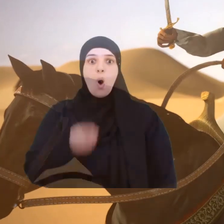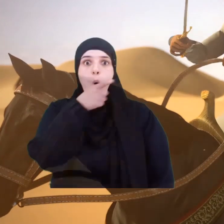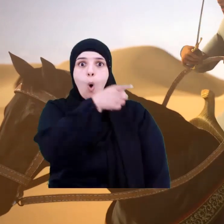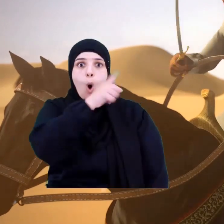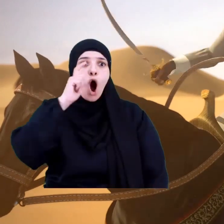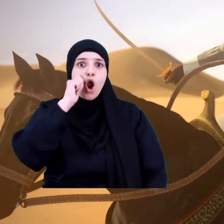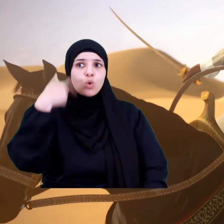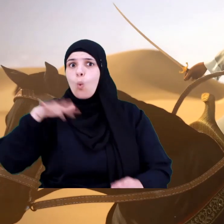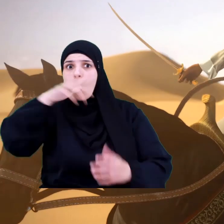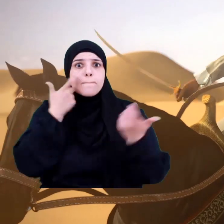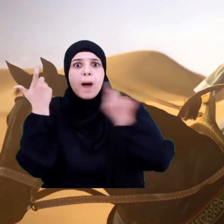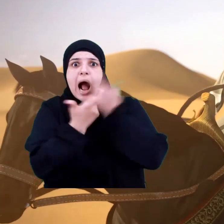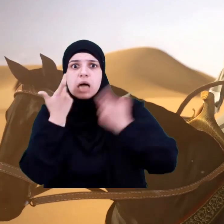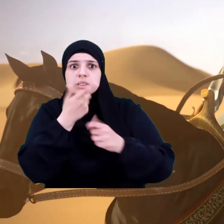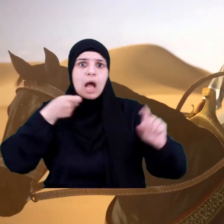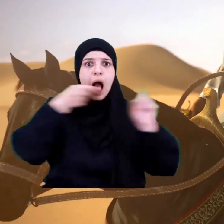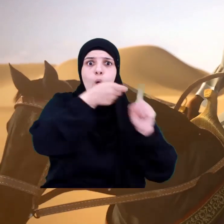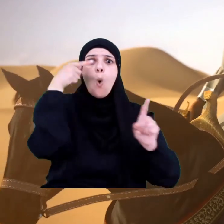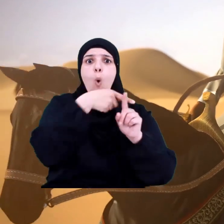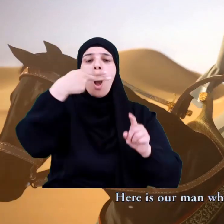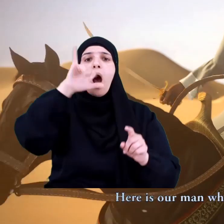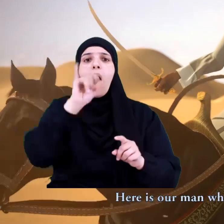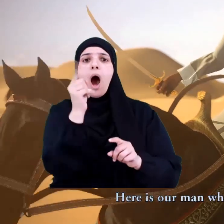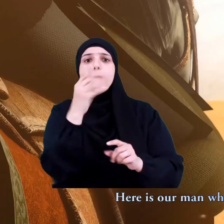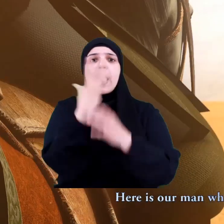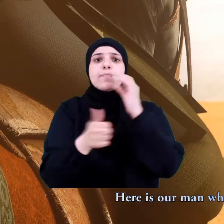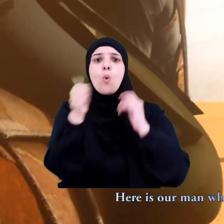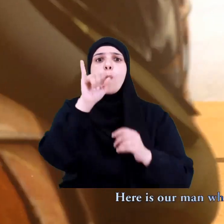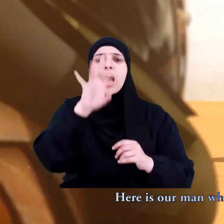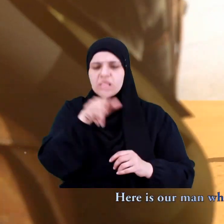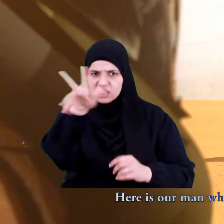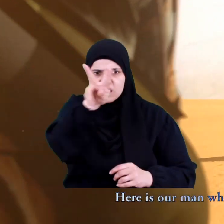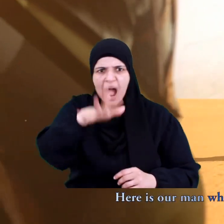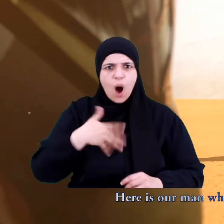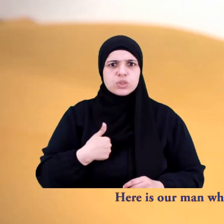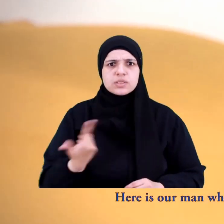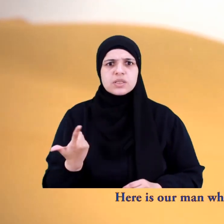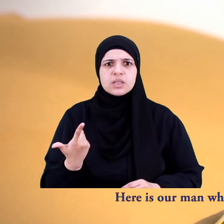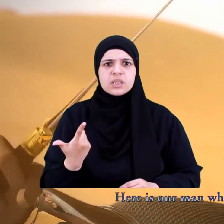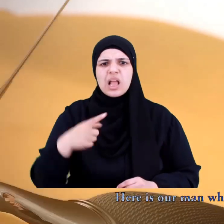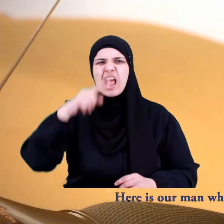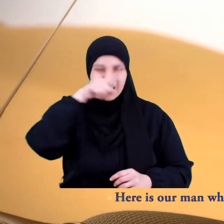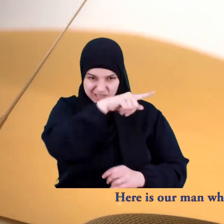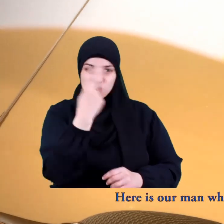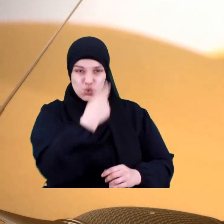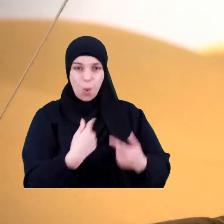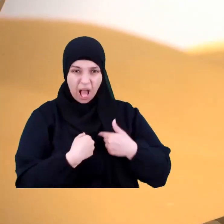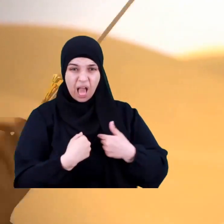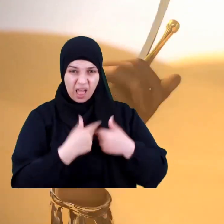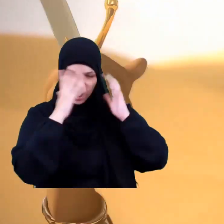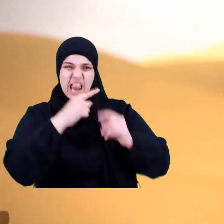ها هو رجلنا الذي يبحثون عنه، عمرو بن أمية. ماذا تريدان؟ أهذا